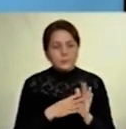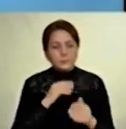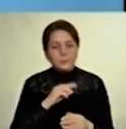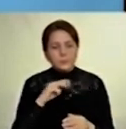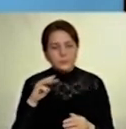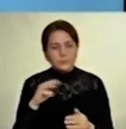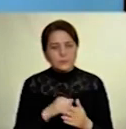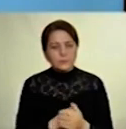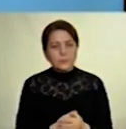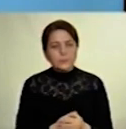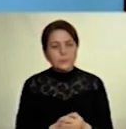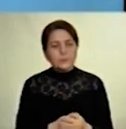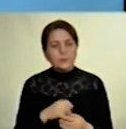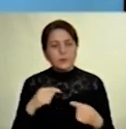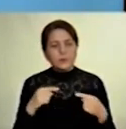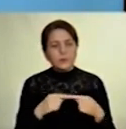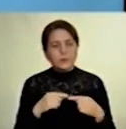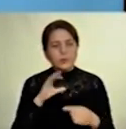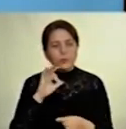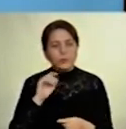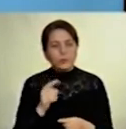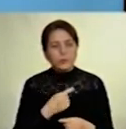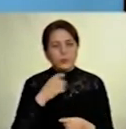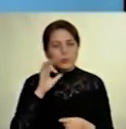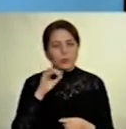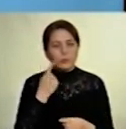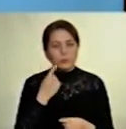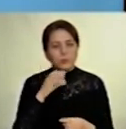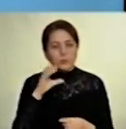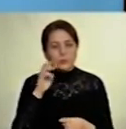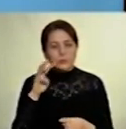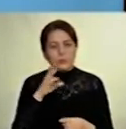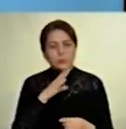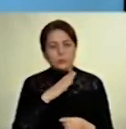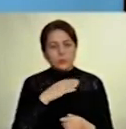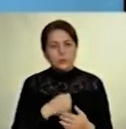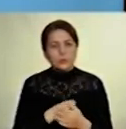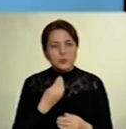7.9 mm-ni aniqligi 0.1 sm